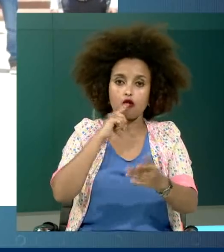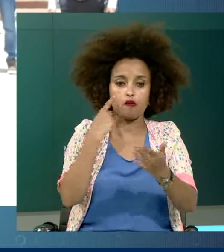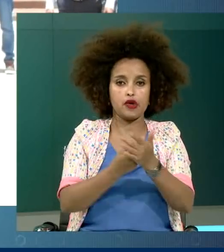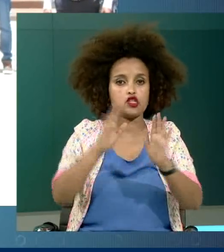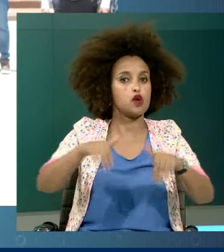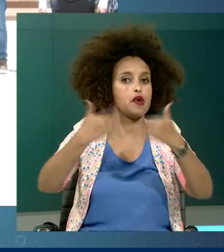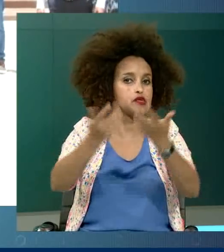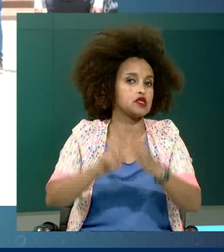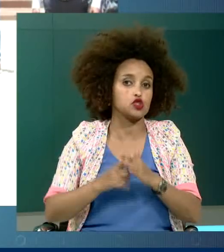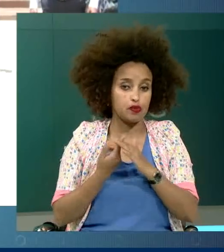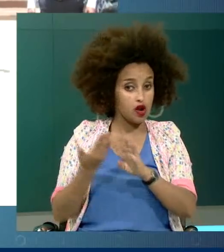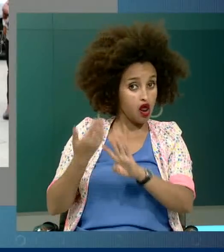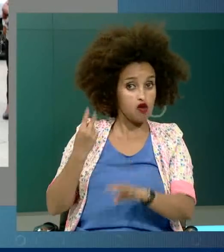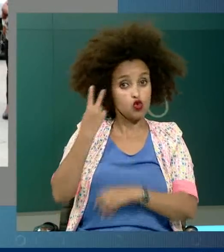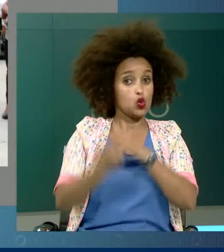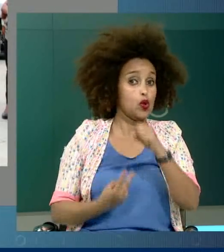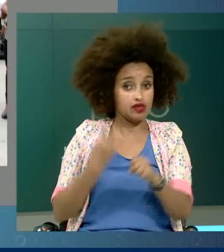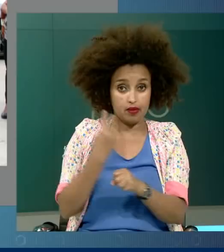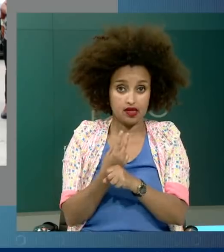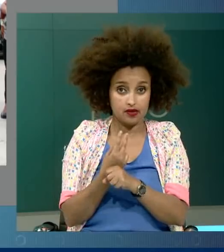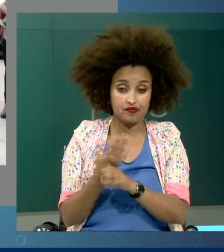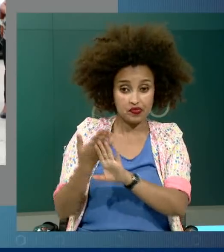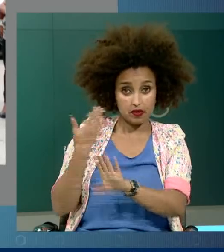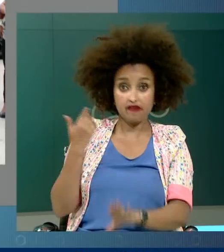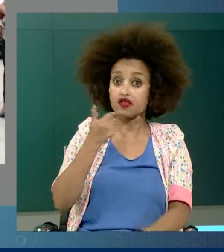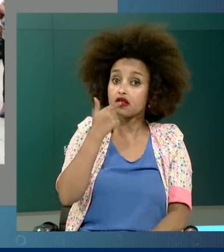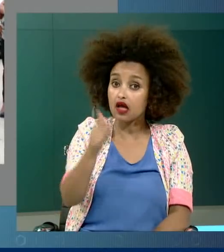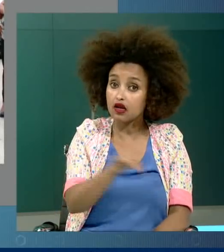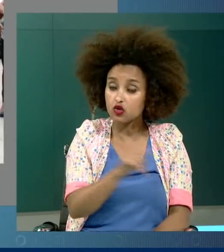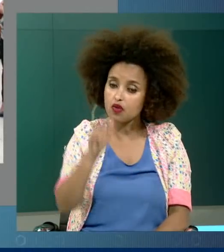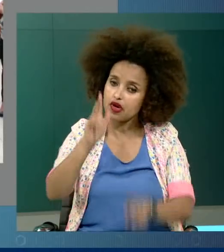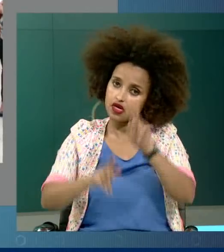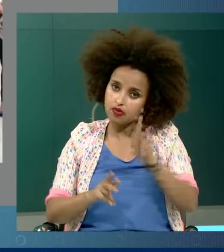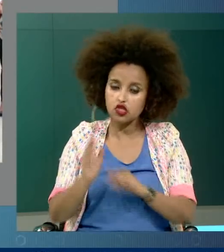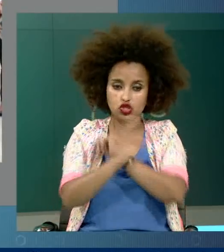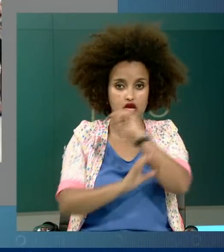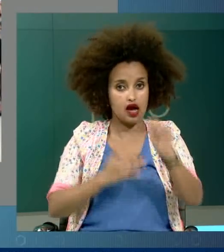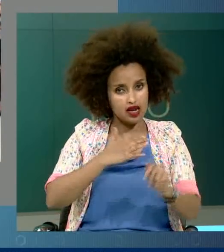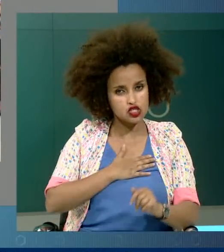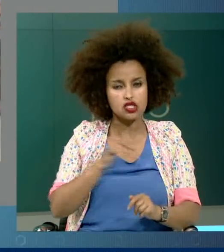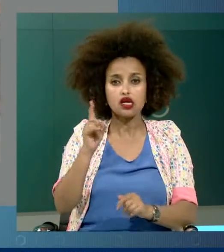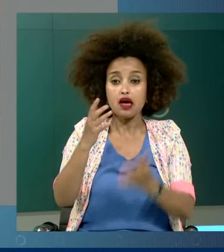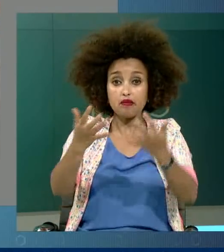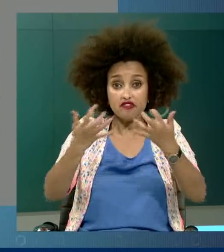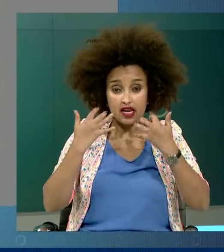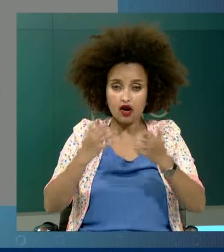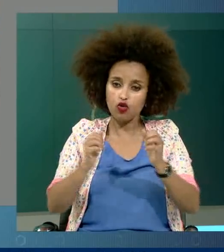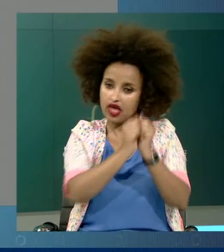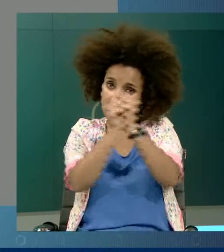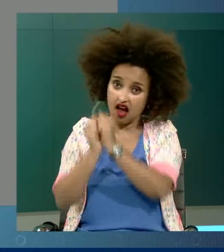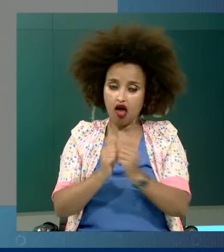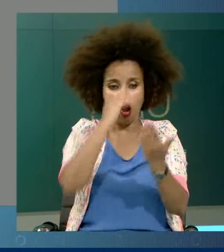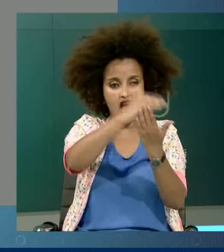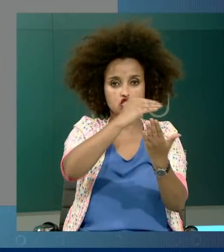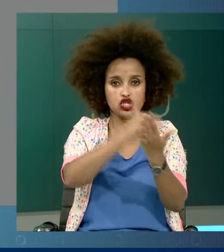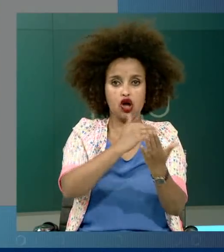እንግዲህ ከዛ በኋላ ላለፉት 2 ዓመታት ቅድም አንተ እንዳልከው ሕዝባችንን ሀገራችን በሚፈልገን የጋራ አጀንዳ በሆኑ ጉዳዮቻችን